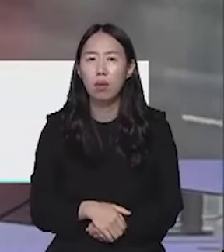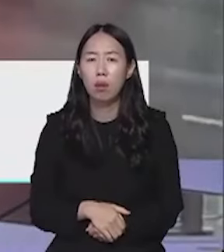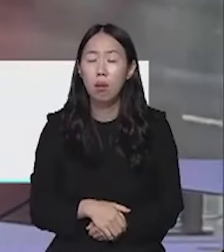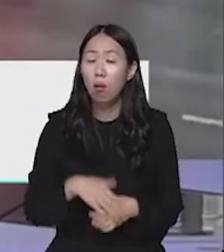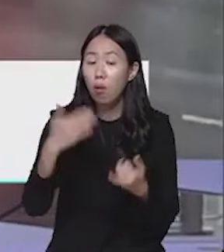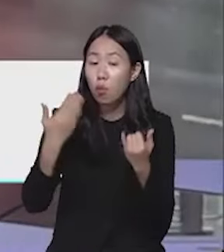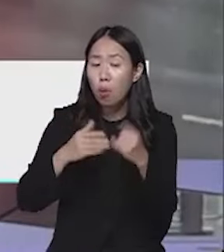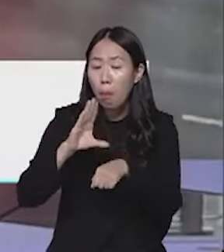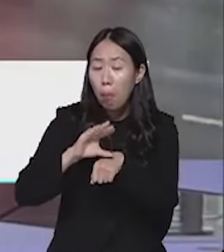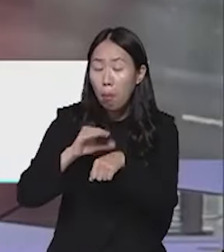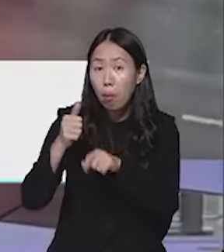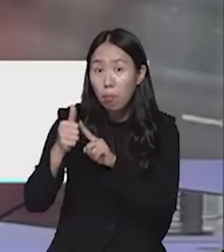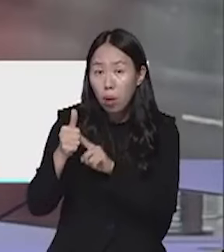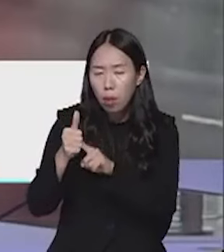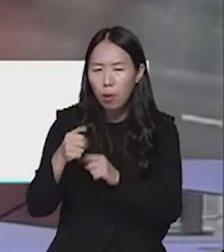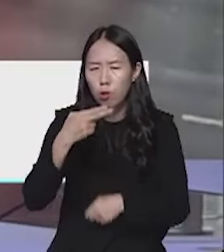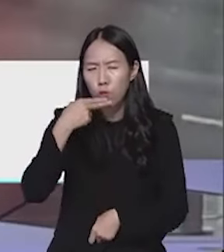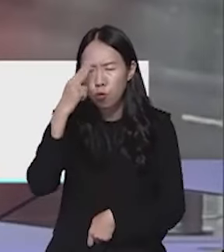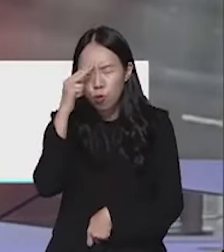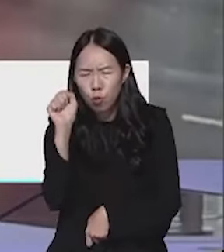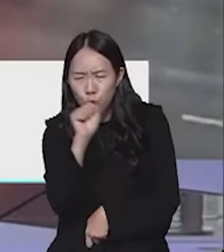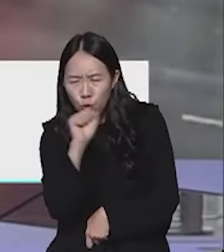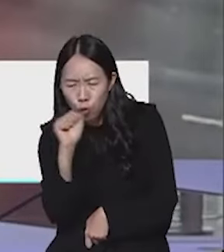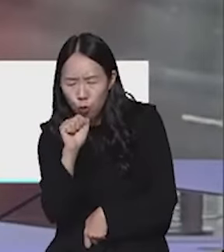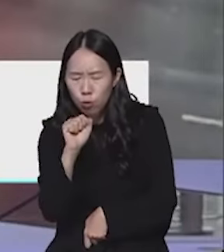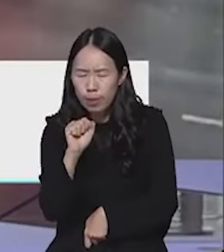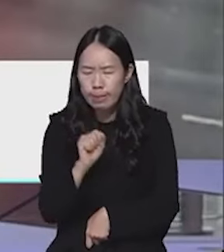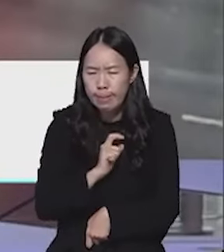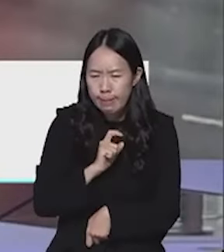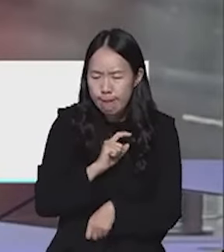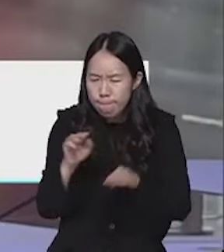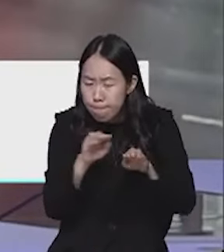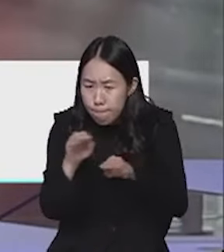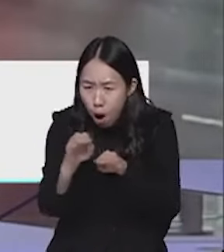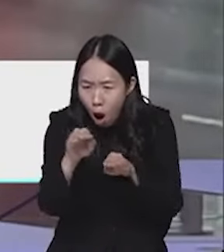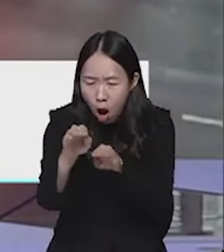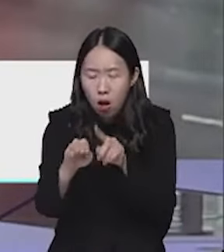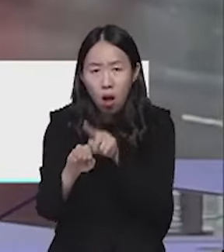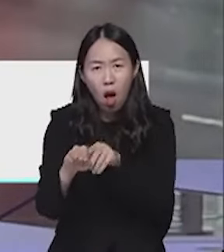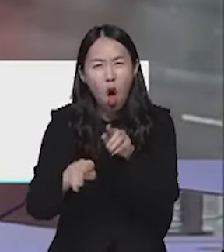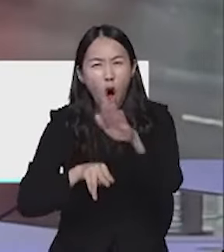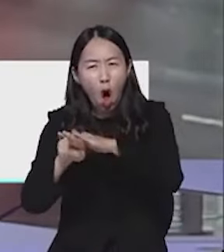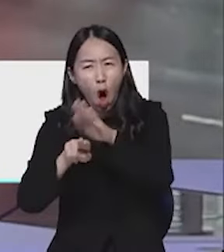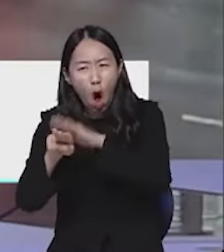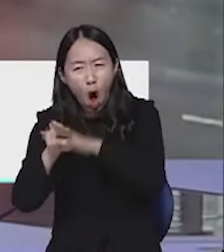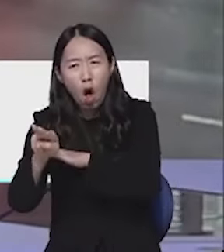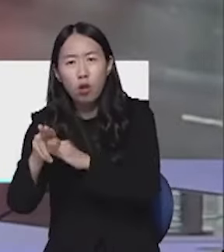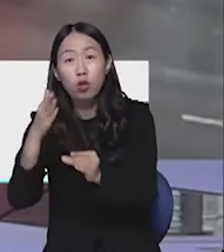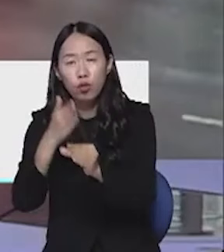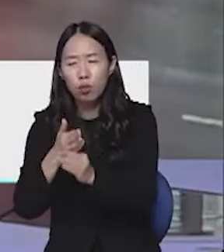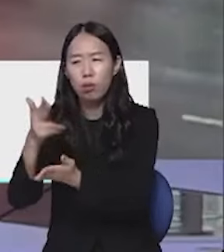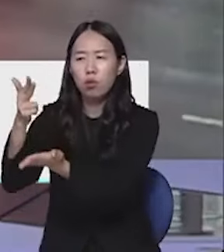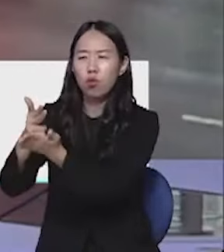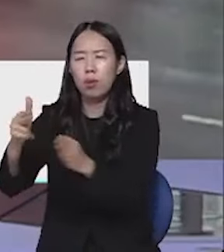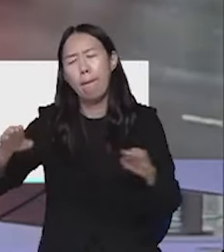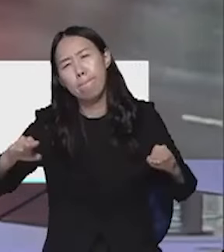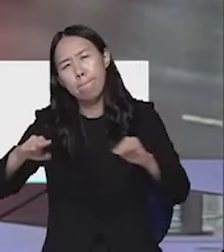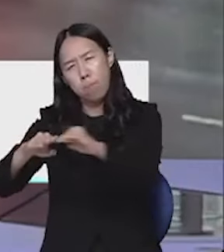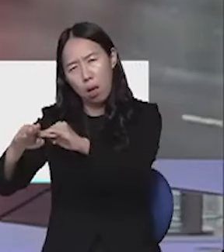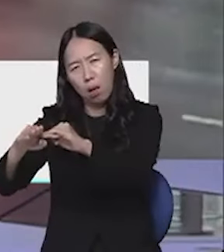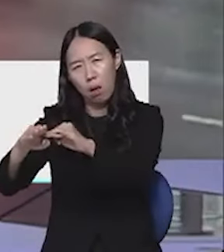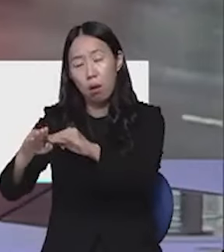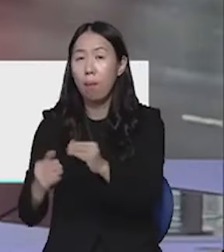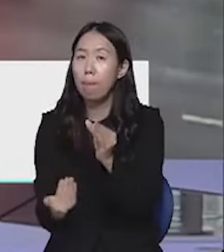한 유튜버가 음주운전 의심 차량을 뒤쫓는 과정을 생중계했는데 달아나던 차량이 주차된 트레일러를 들이받았습니다.